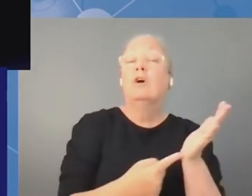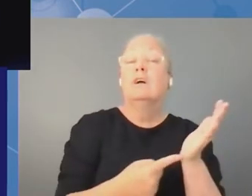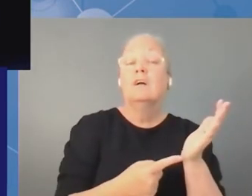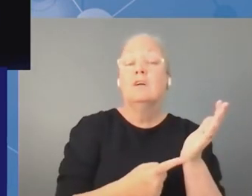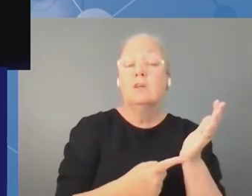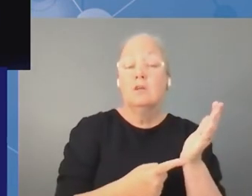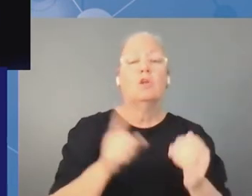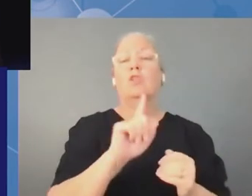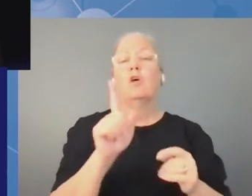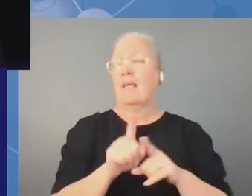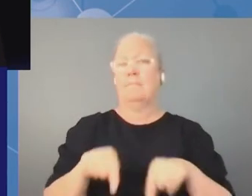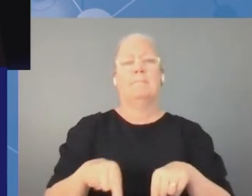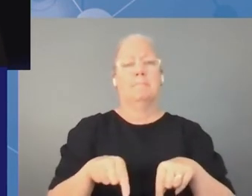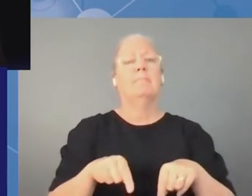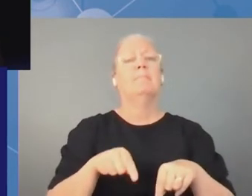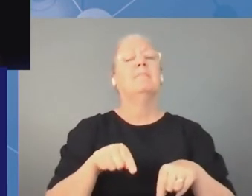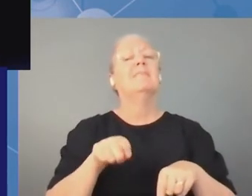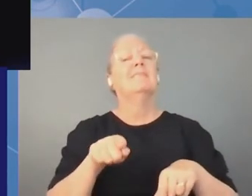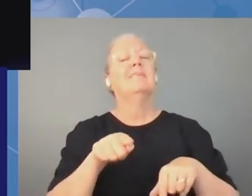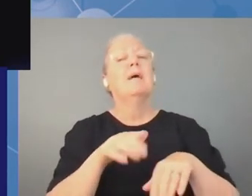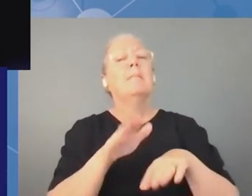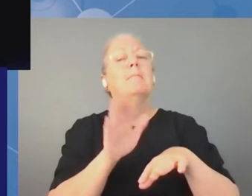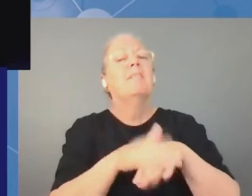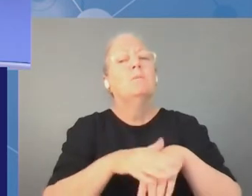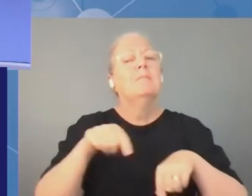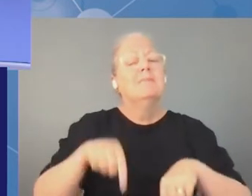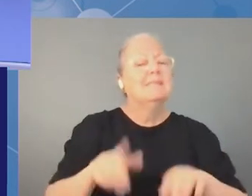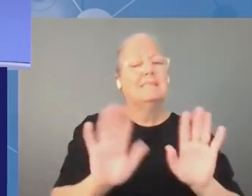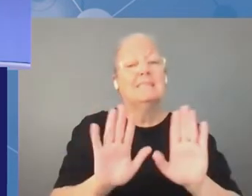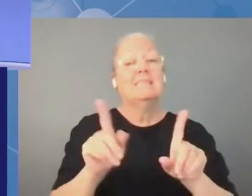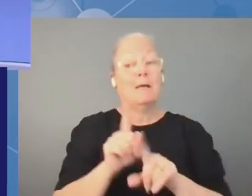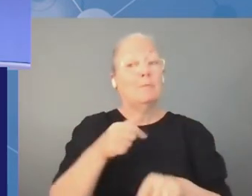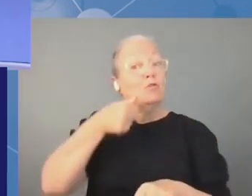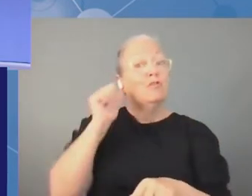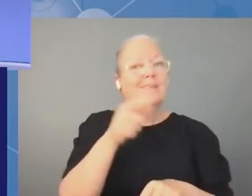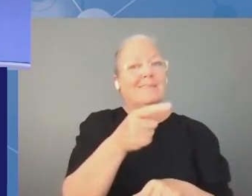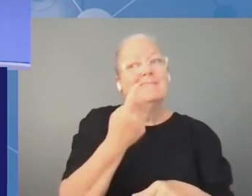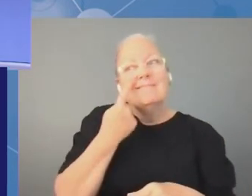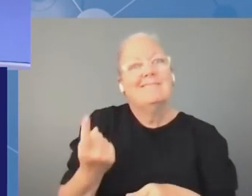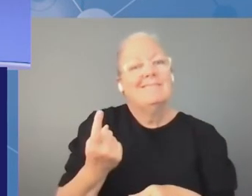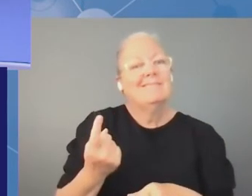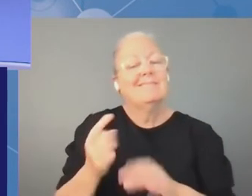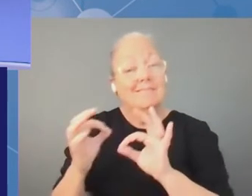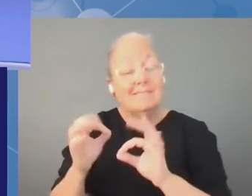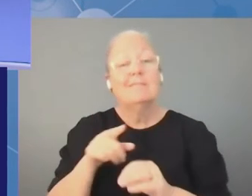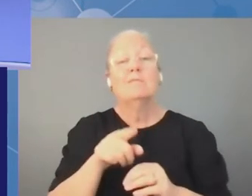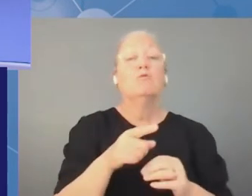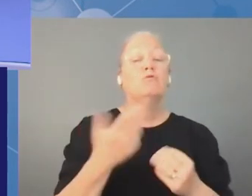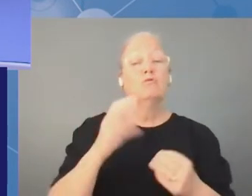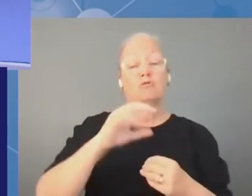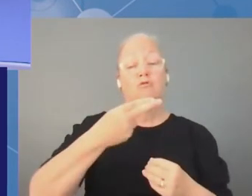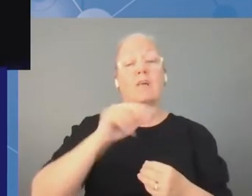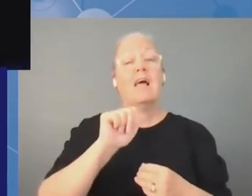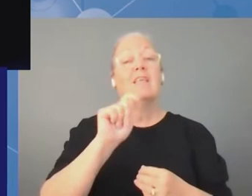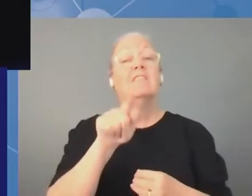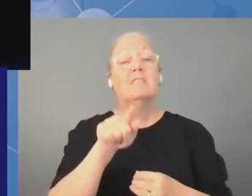للميكروفون رغم أنني أتيت وحضرت هنا شخصيا. أرجو أخذ ذلك في الاعتبار.